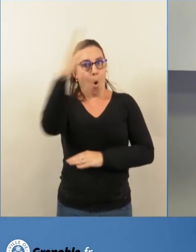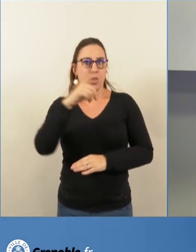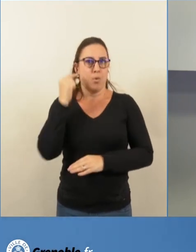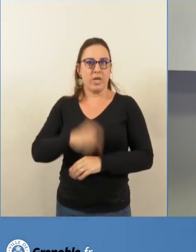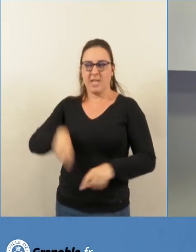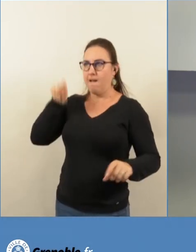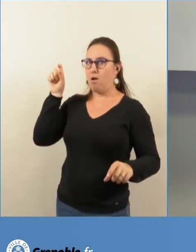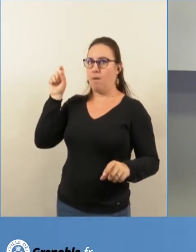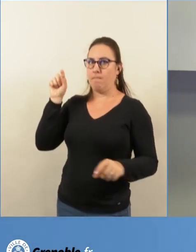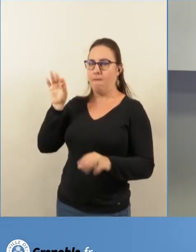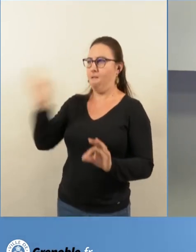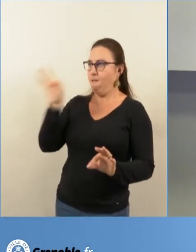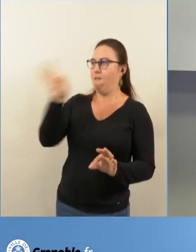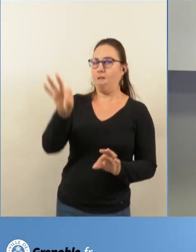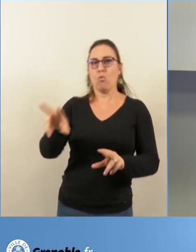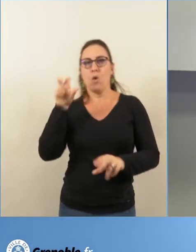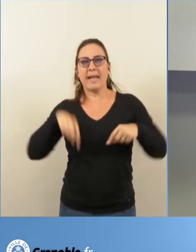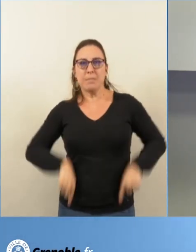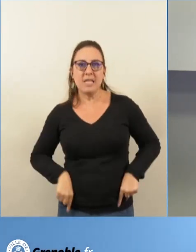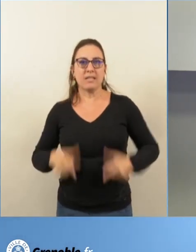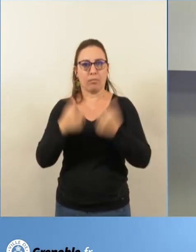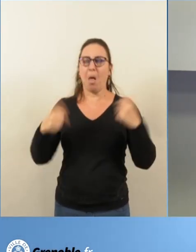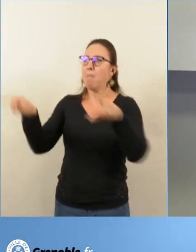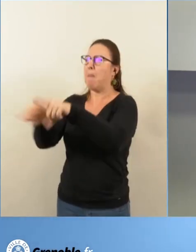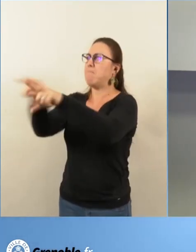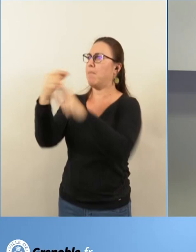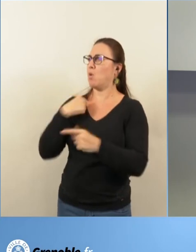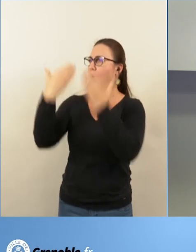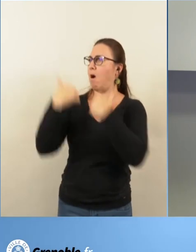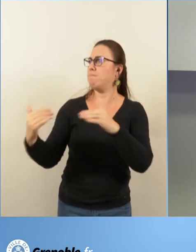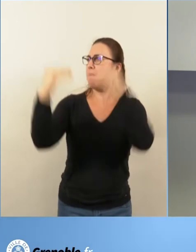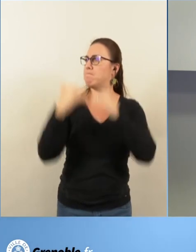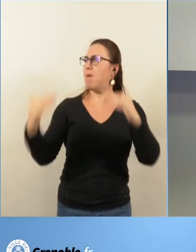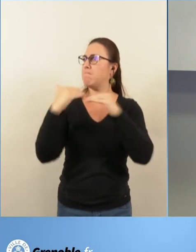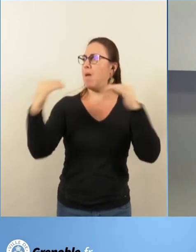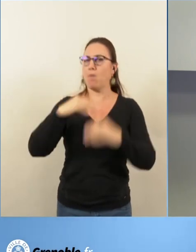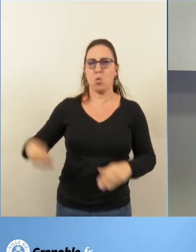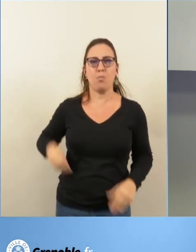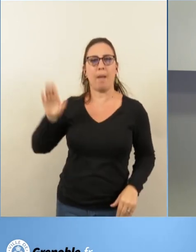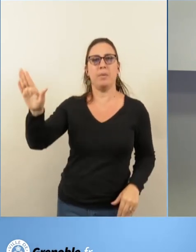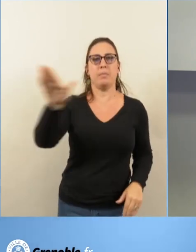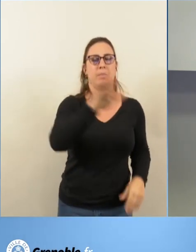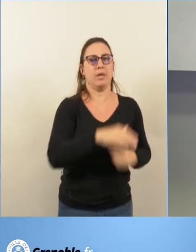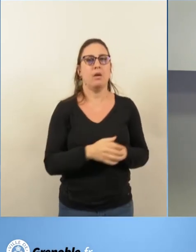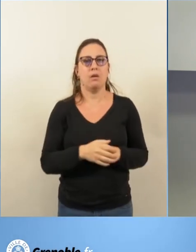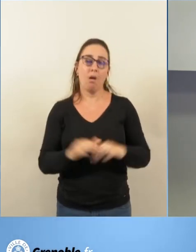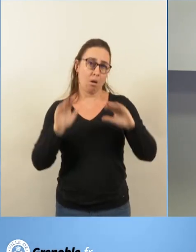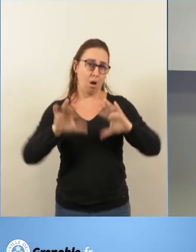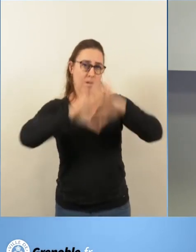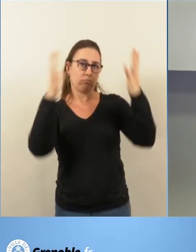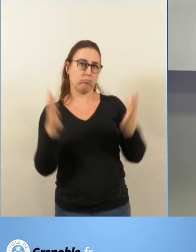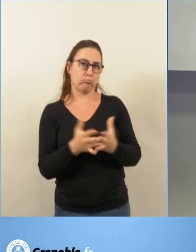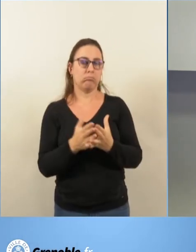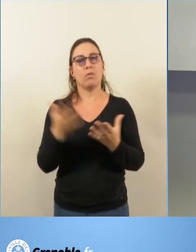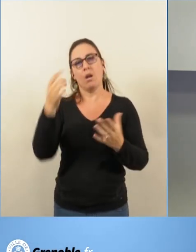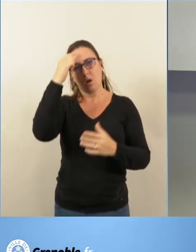élus ou anciens ministres et de leur imputer des faits similaires à ceux dont ils étaient rendus coupables ne peut que contribuer à fragiliser dans